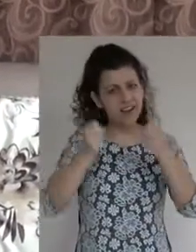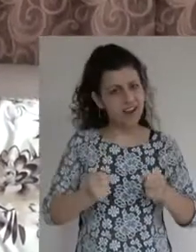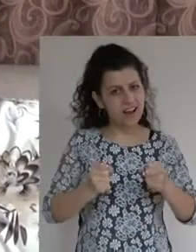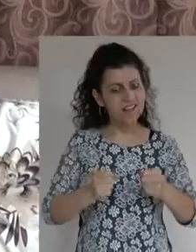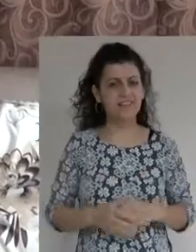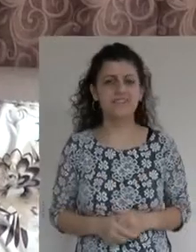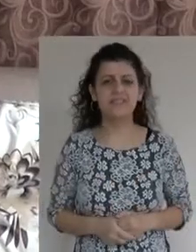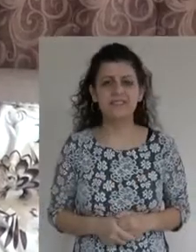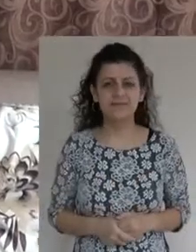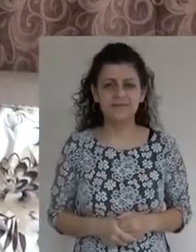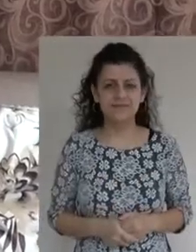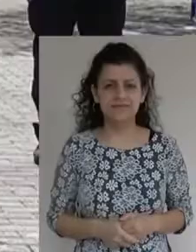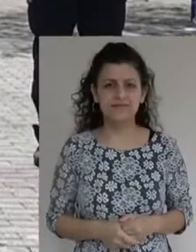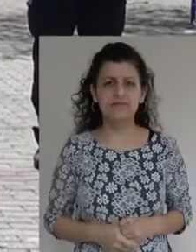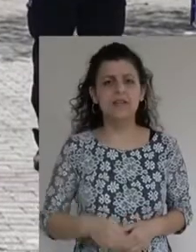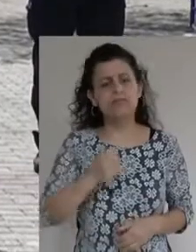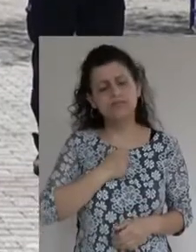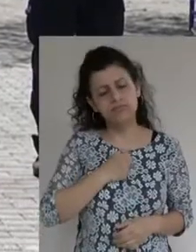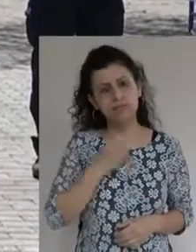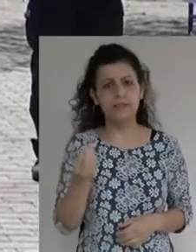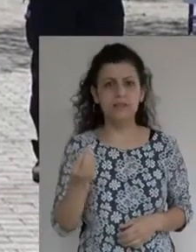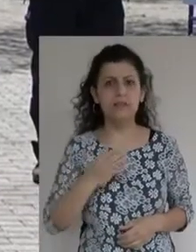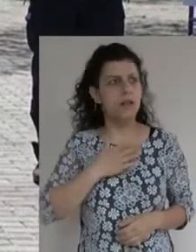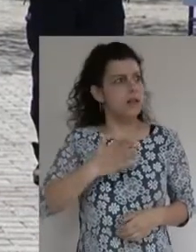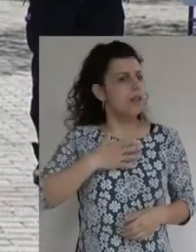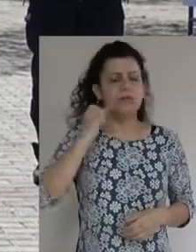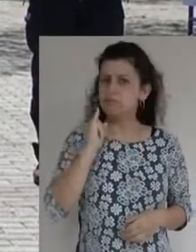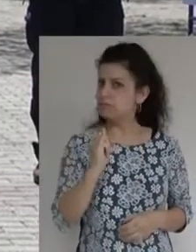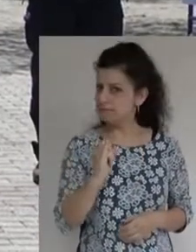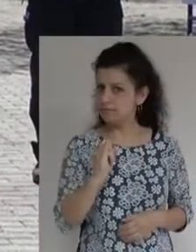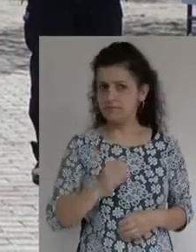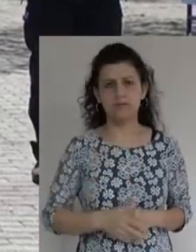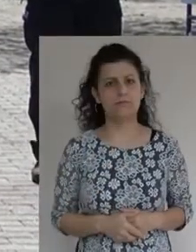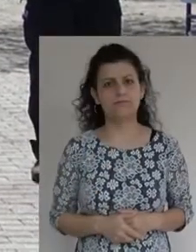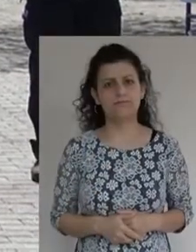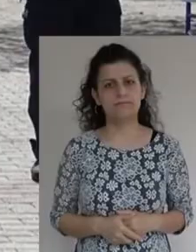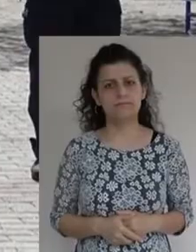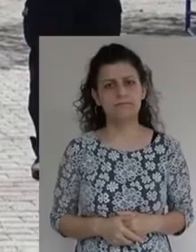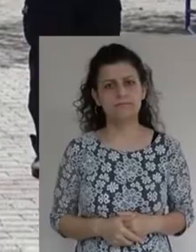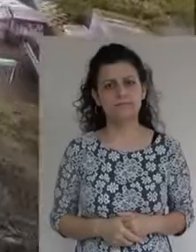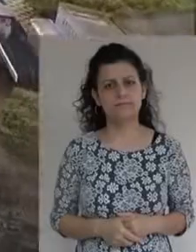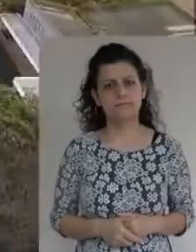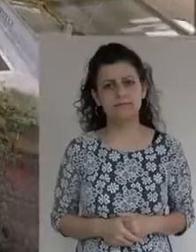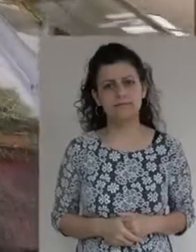Evde. Can sıkıntısı solunum sıkıntısından iyidir.